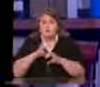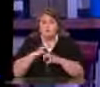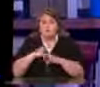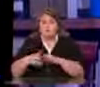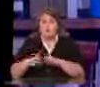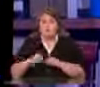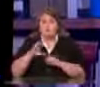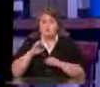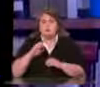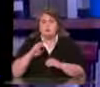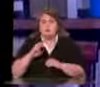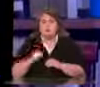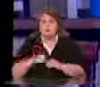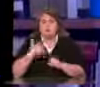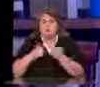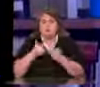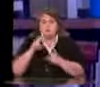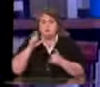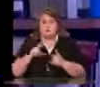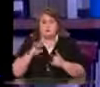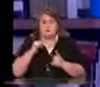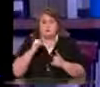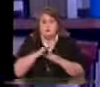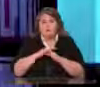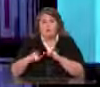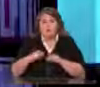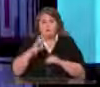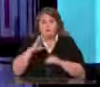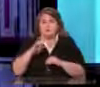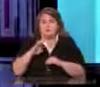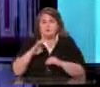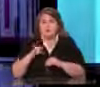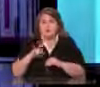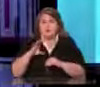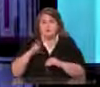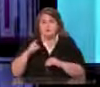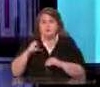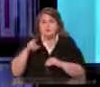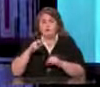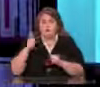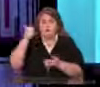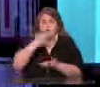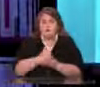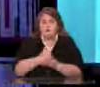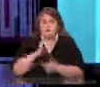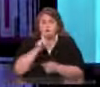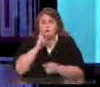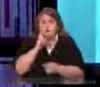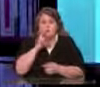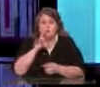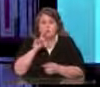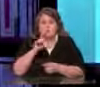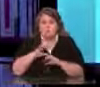семена. Желтый цвет и гладкая форма семян, они доминантны, а зеленый цвет